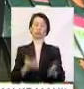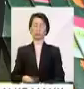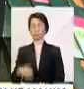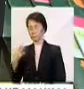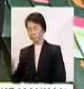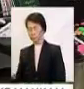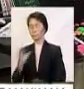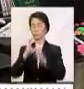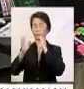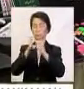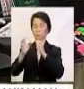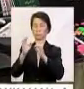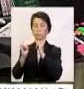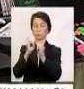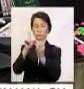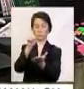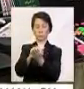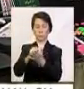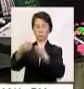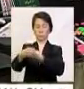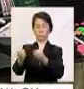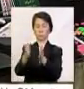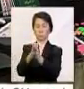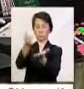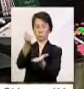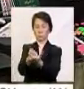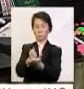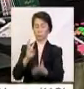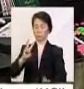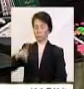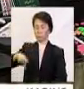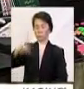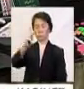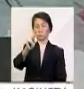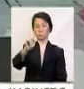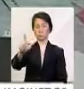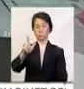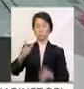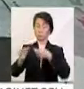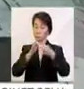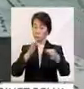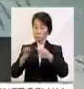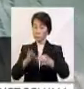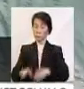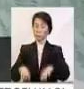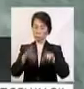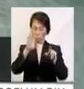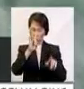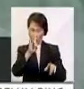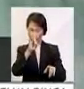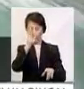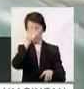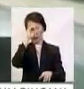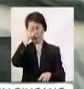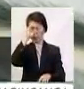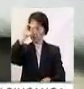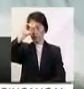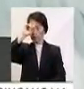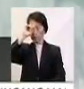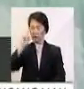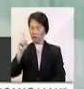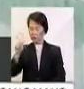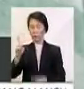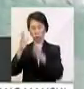Beliau bercakap pada sidang media di Pejabat Immigration Wilayah Persekutuan Kuala Lumpur. Jelasnya, 8 lelaki warga India dan seorang